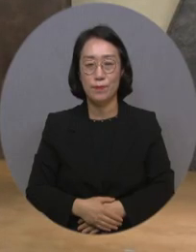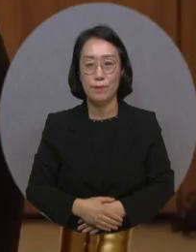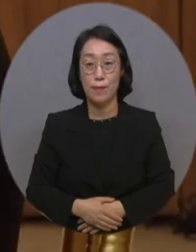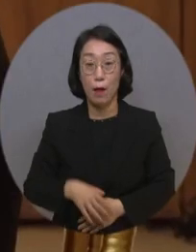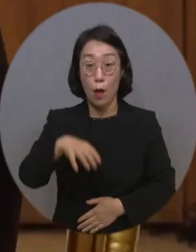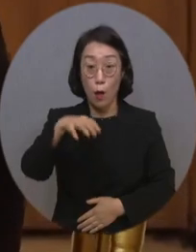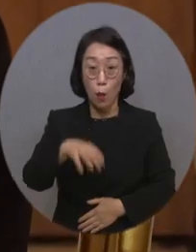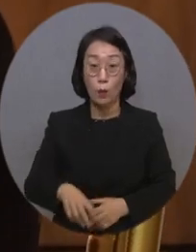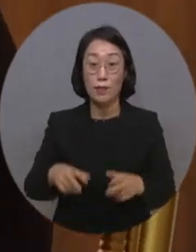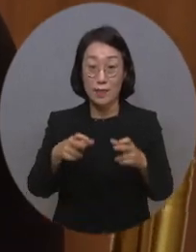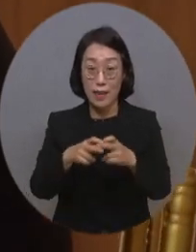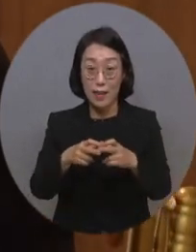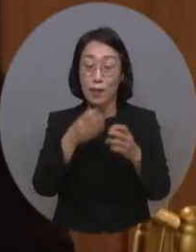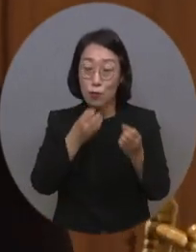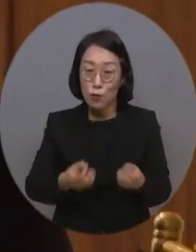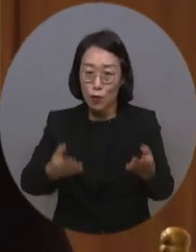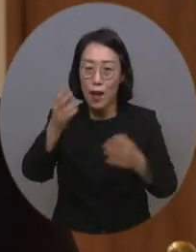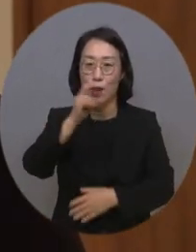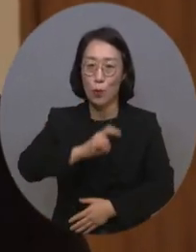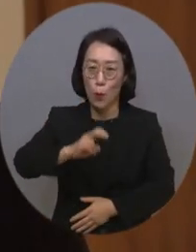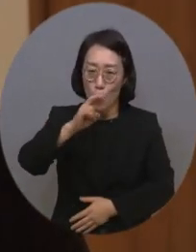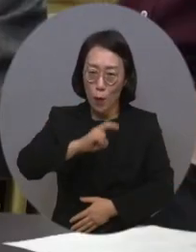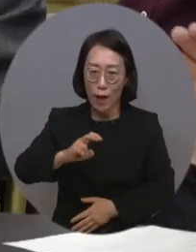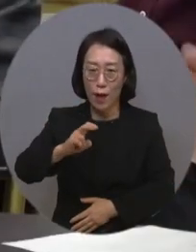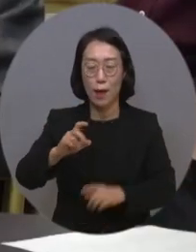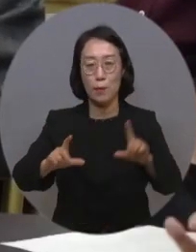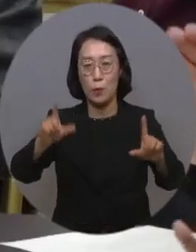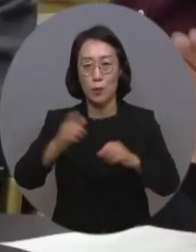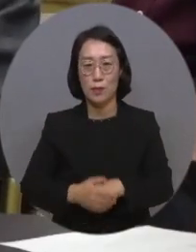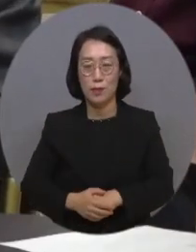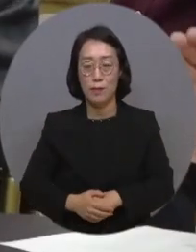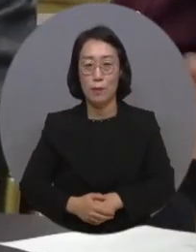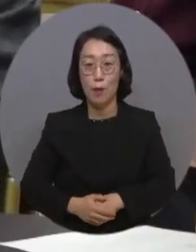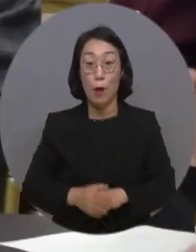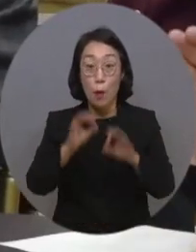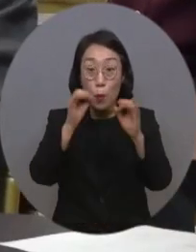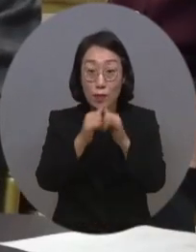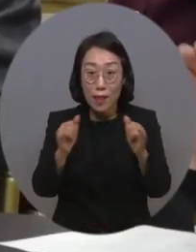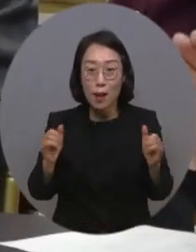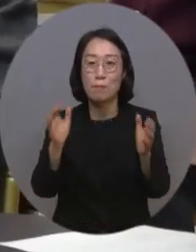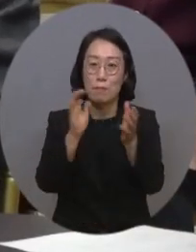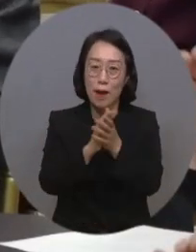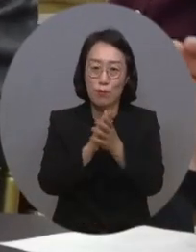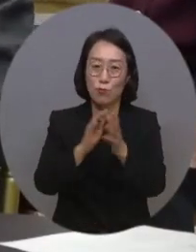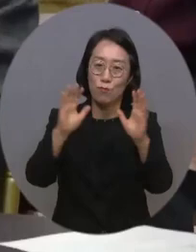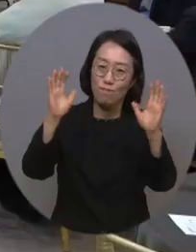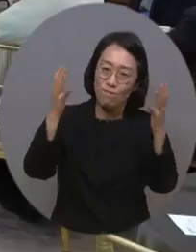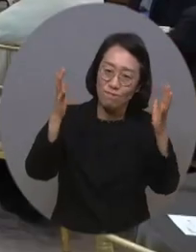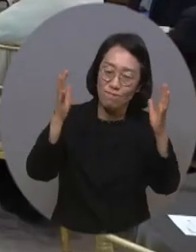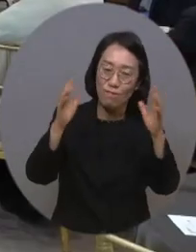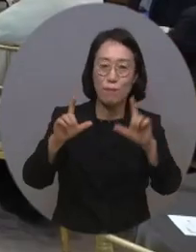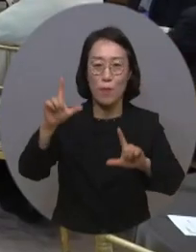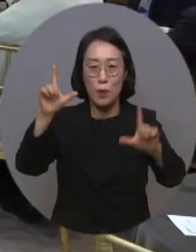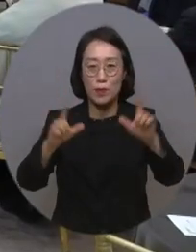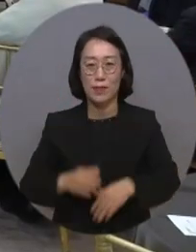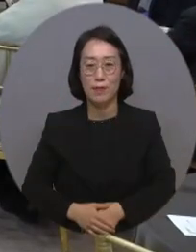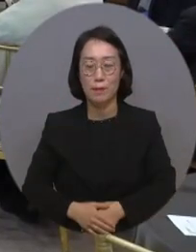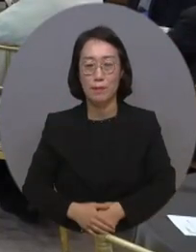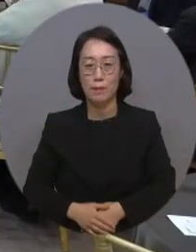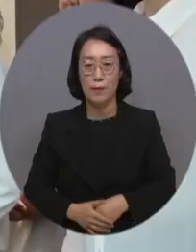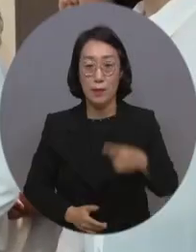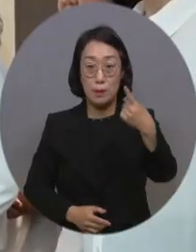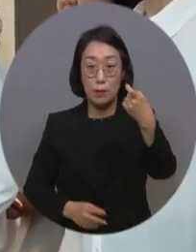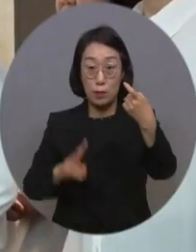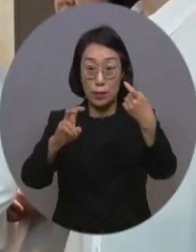무대에서 장애인들이 축하 공연을 하고 있습니다. 공연을 보는 관객들은 박수를 치며 공연을 즐깁니다. 22일